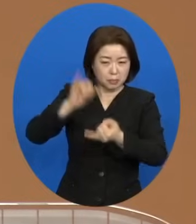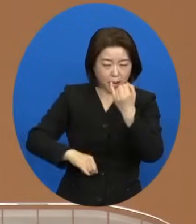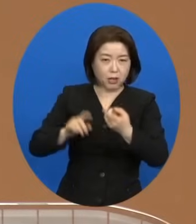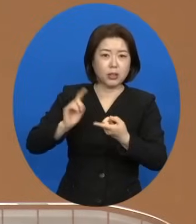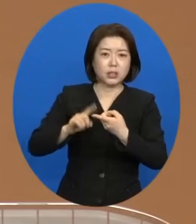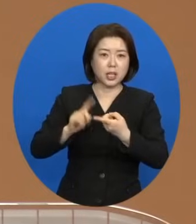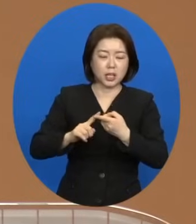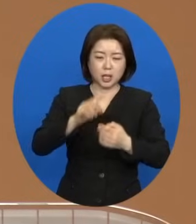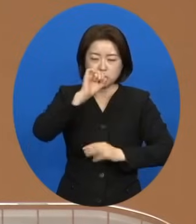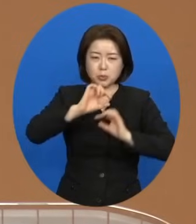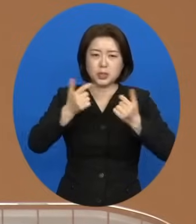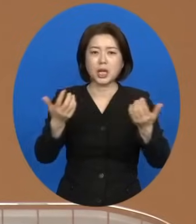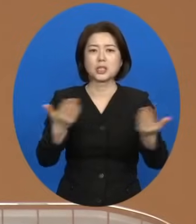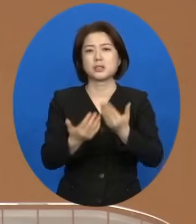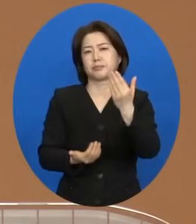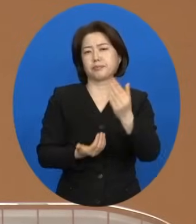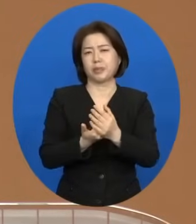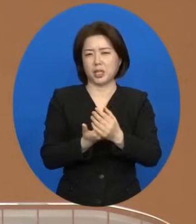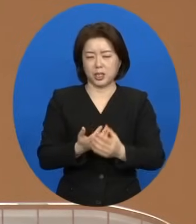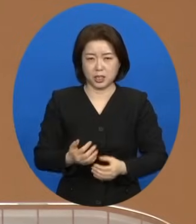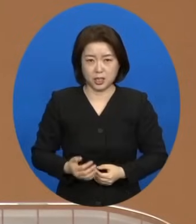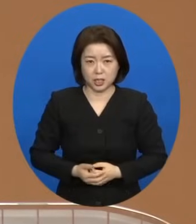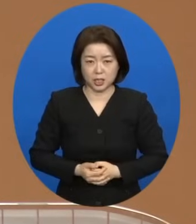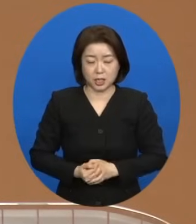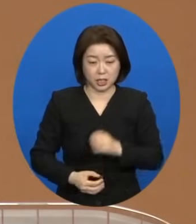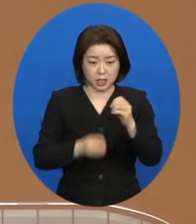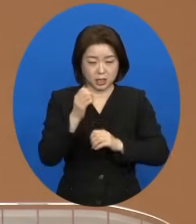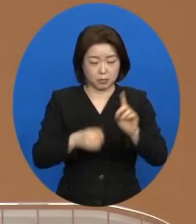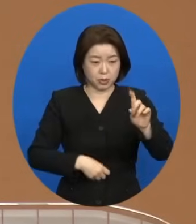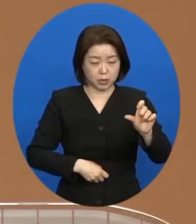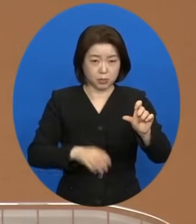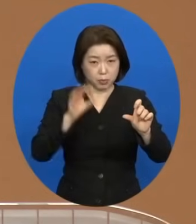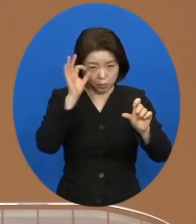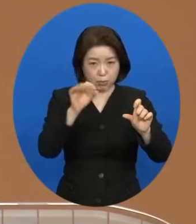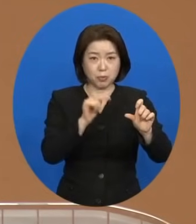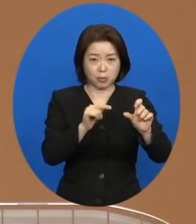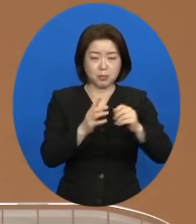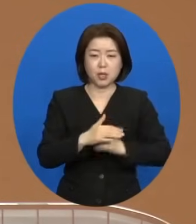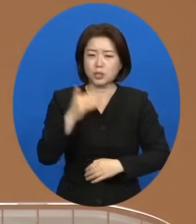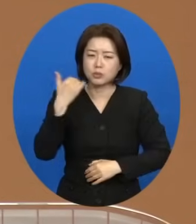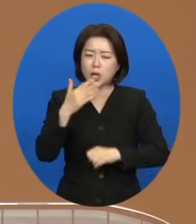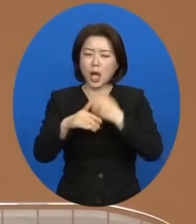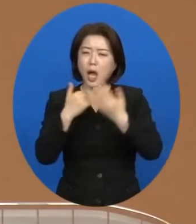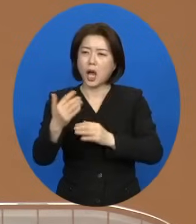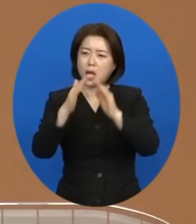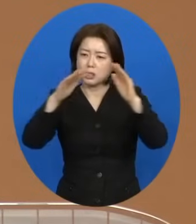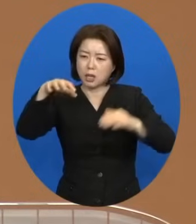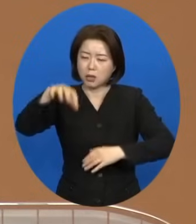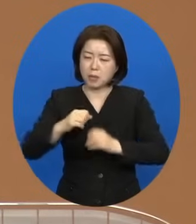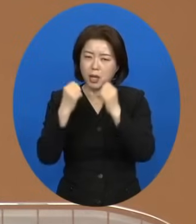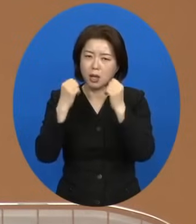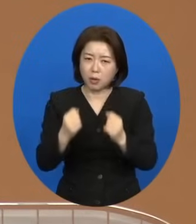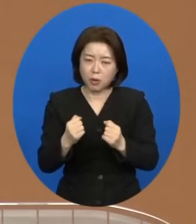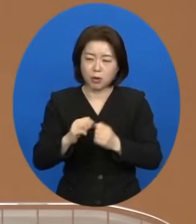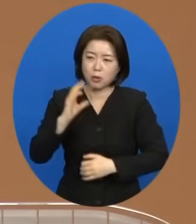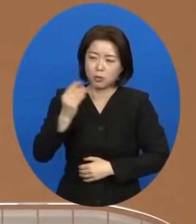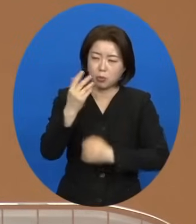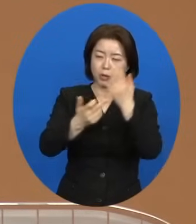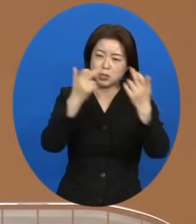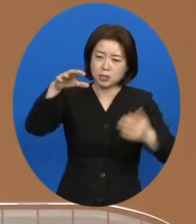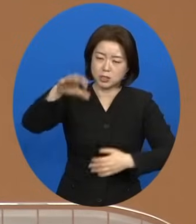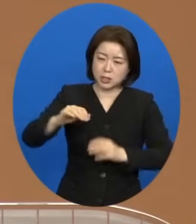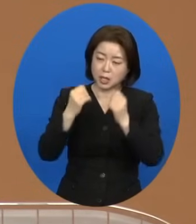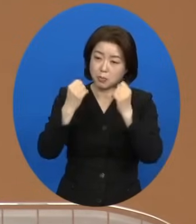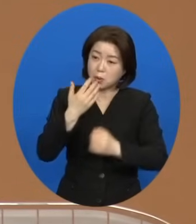야곱에게 벌어졌던 거예요 시편 15편을 보면 누가 하나님의 장막에 거하고 거룩한 그 산에 머물 수